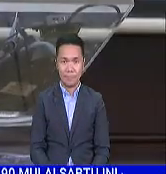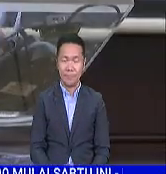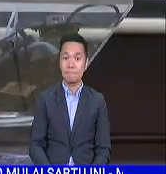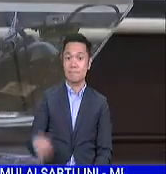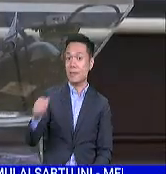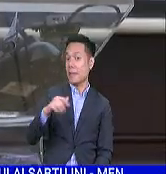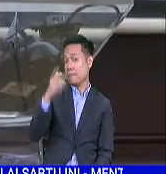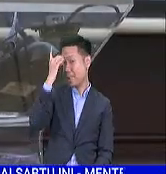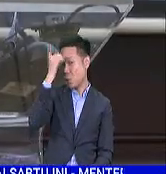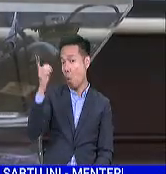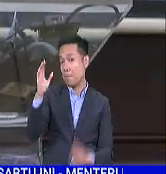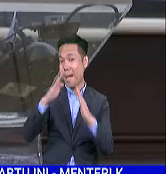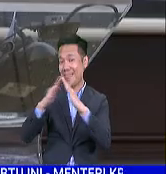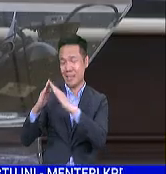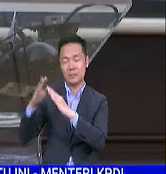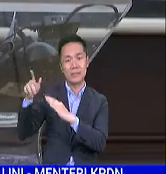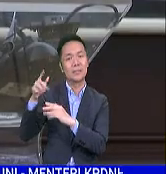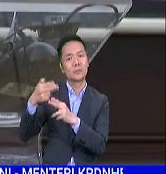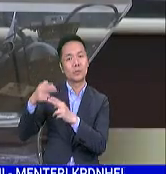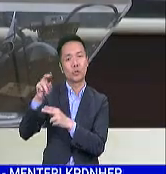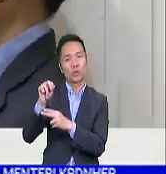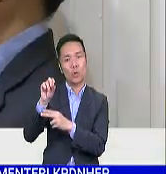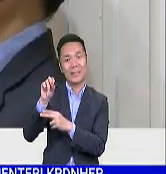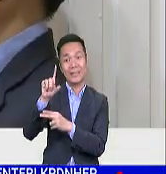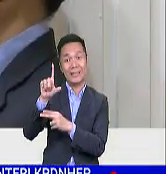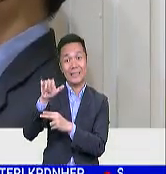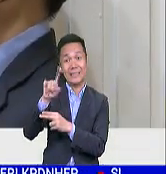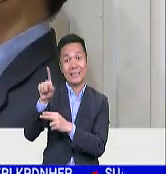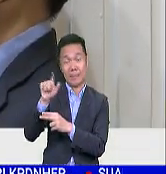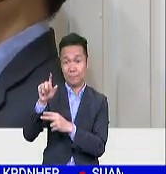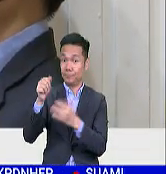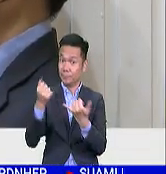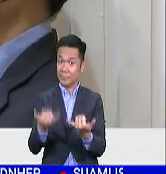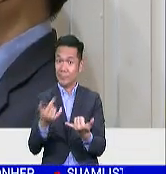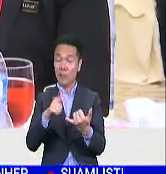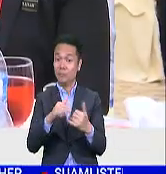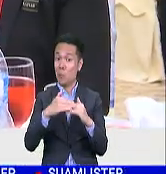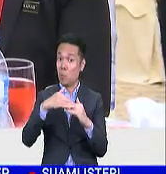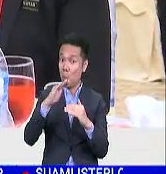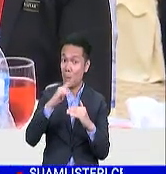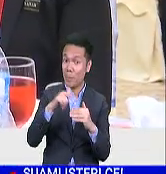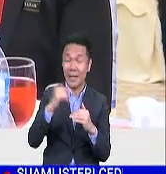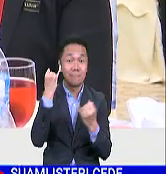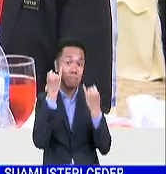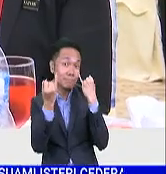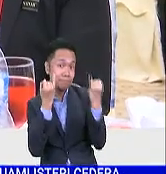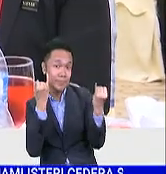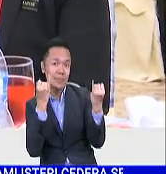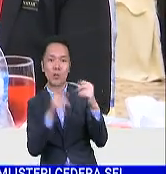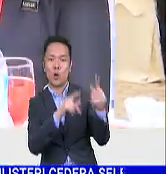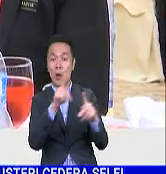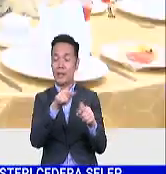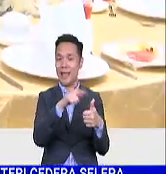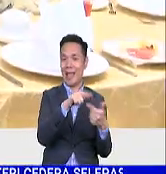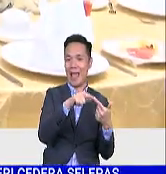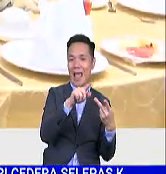Mayor Bandaraya Kota Kinabalu, Dato' Noliza Awang Alip berkata, rangkaian berkenaan hasil janaan idea bersama kumpulan individu dan badan